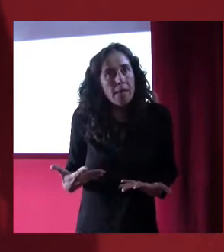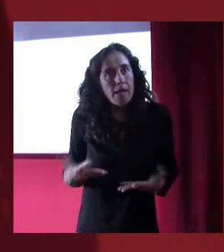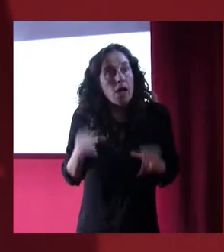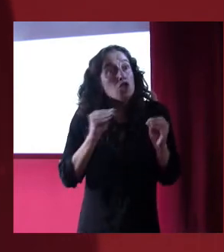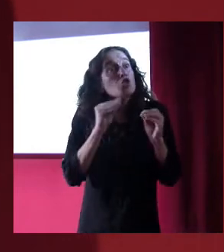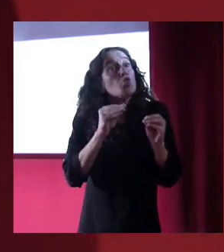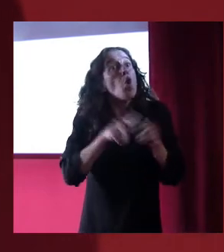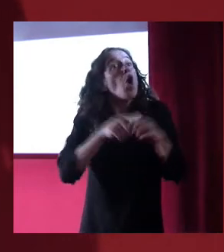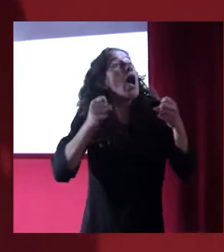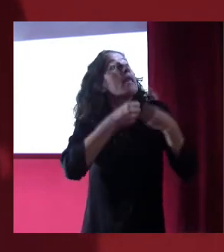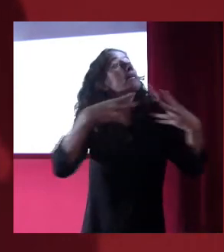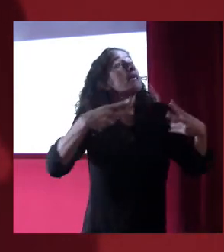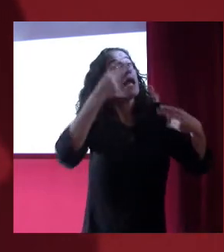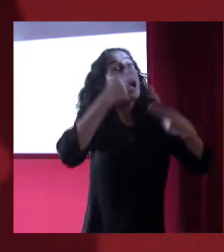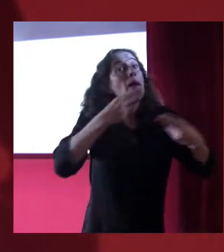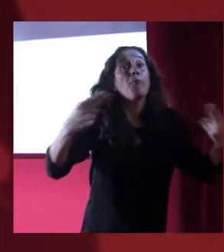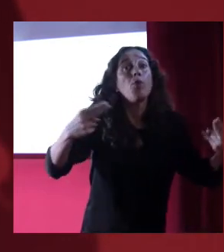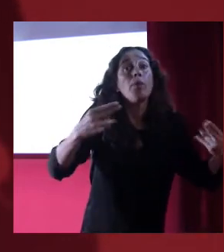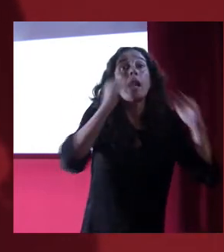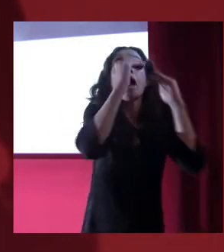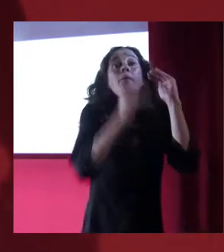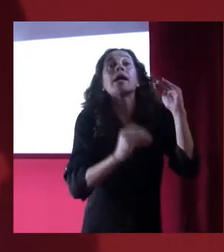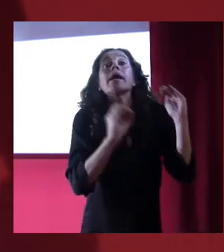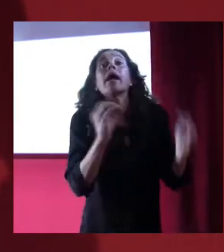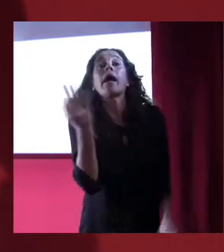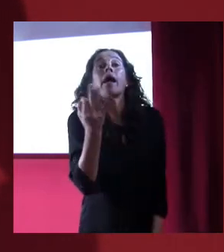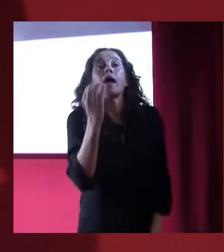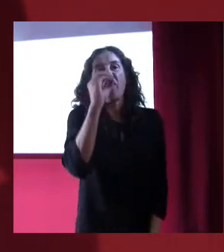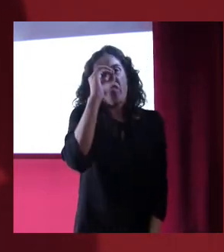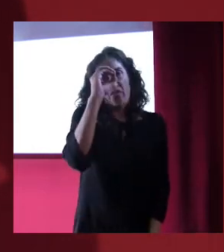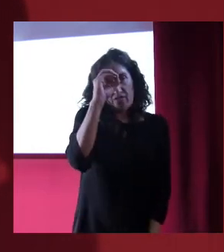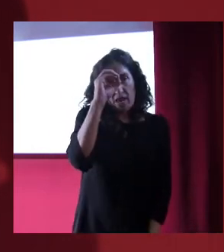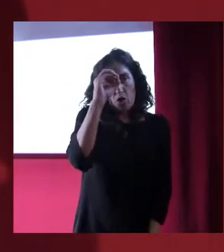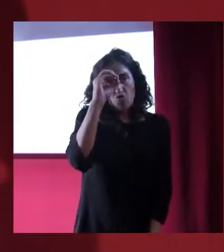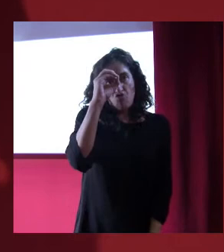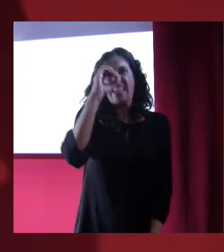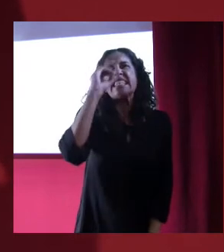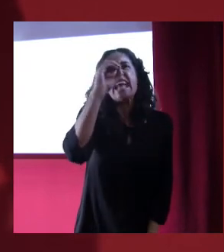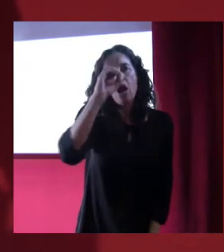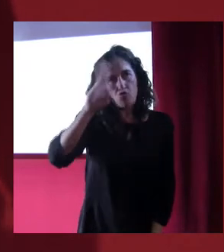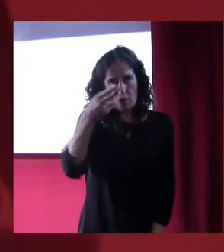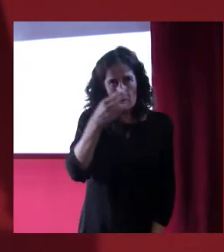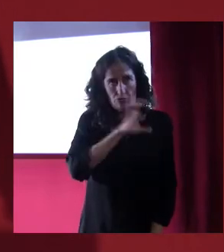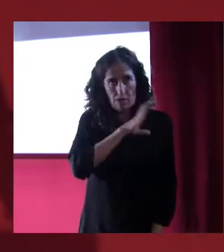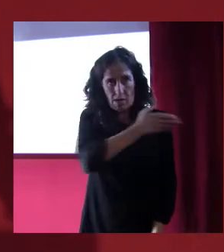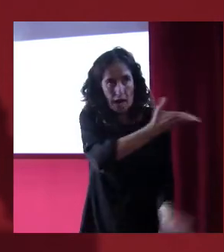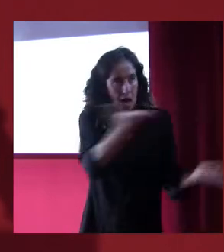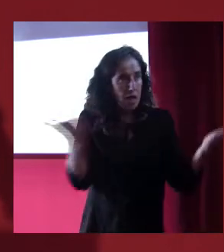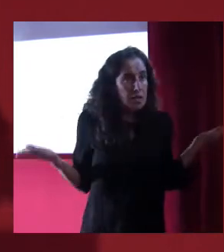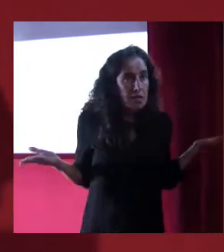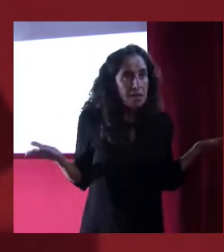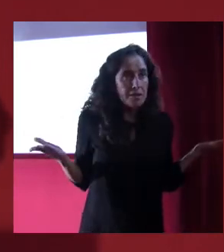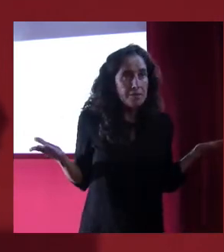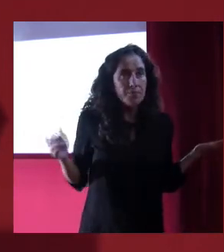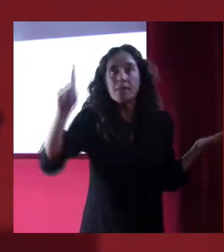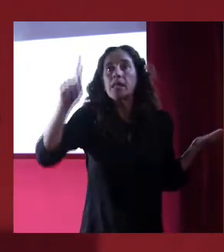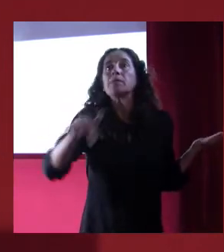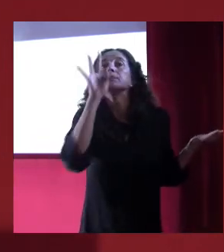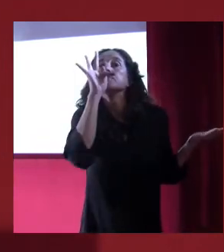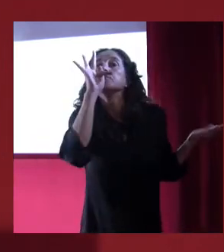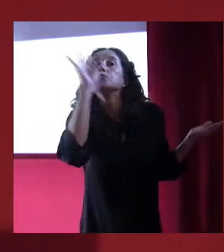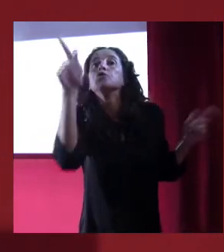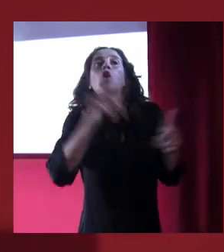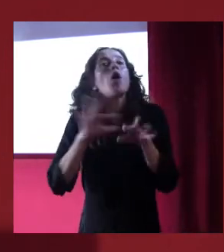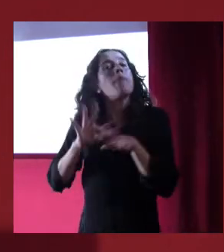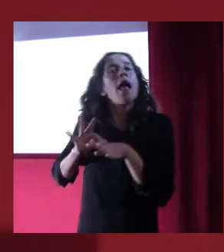energètica pública ha rebaixat exactament 0 euros en els seus clients. 0. Van prometre que liderarien les